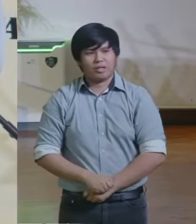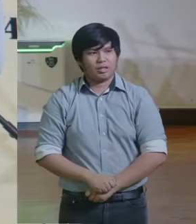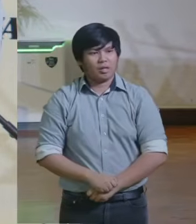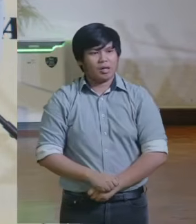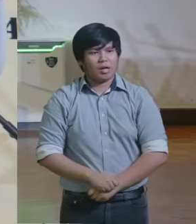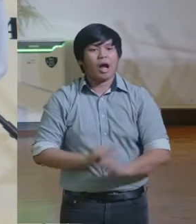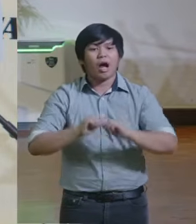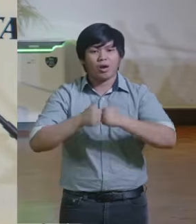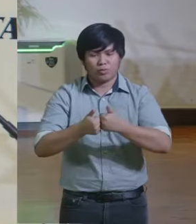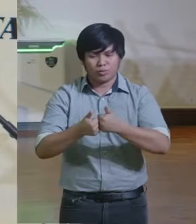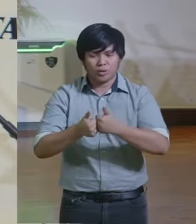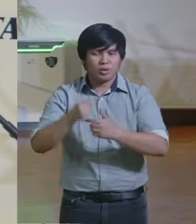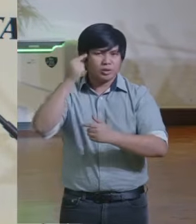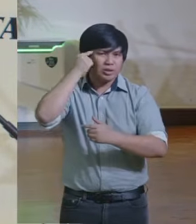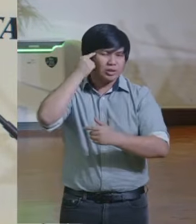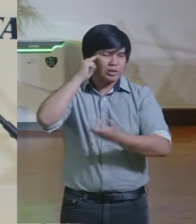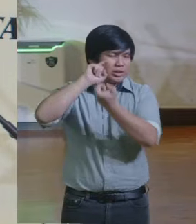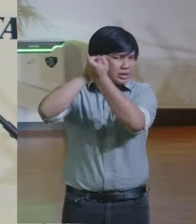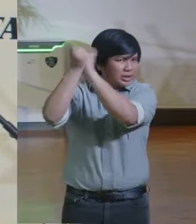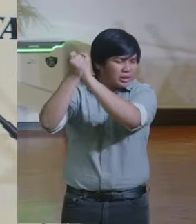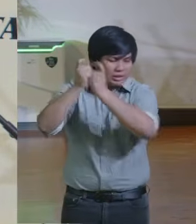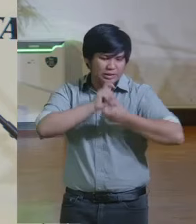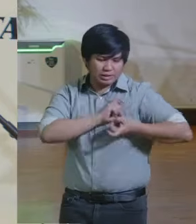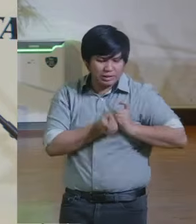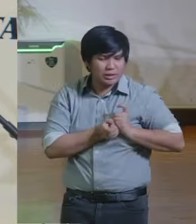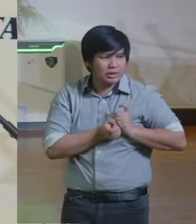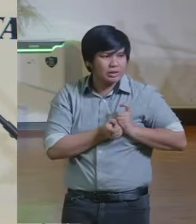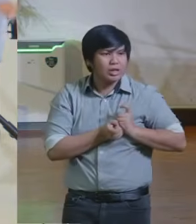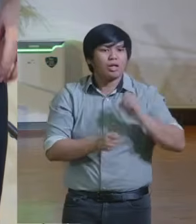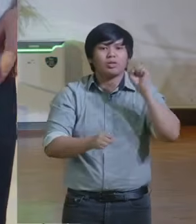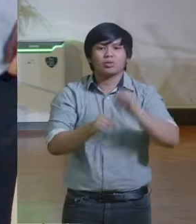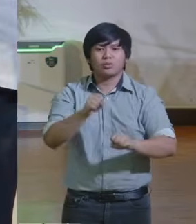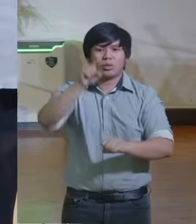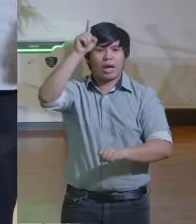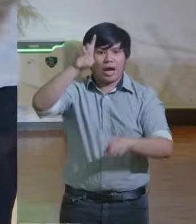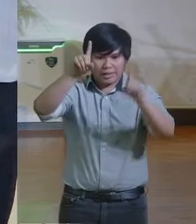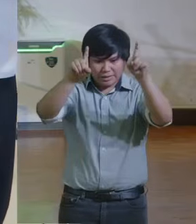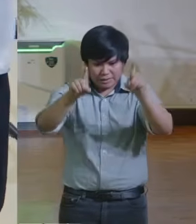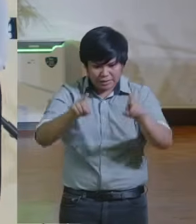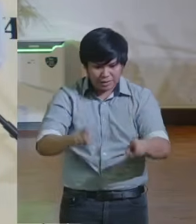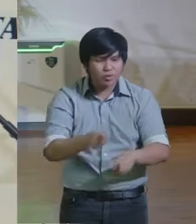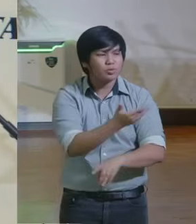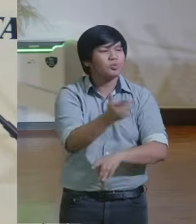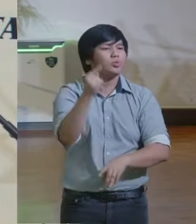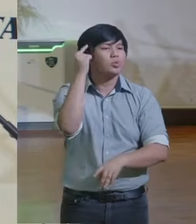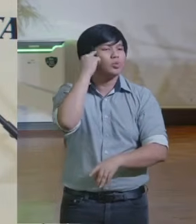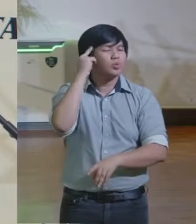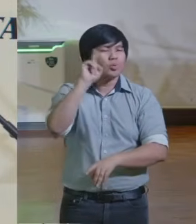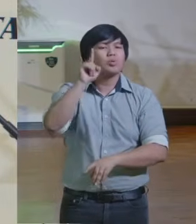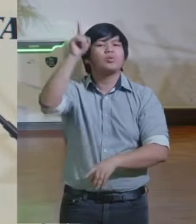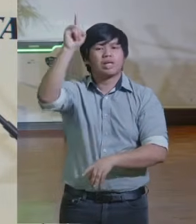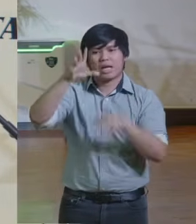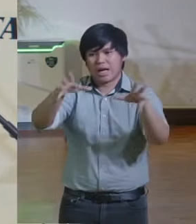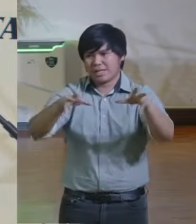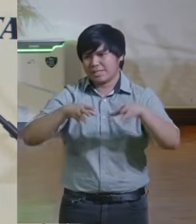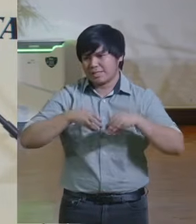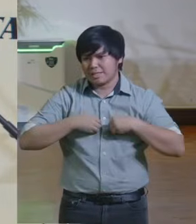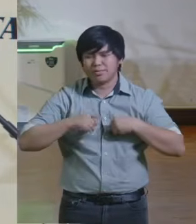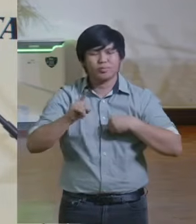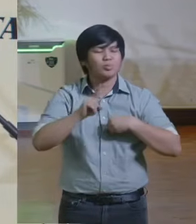the renewal of your mind, that by testing you may discern what is the will of God, what is good and acceptable and